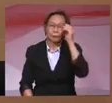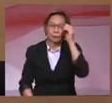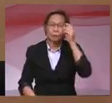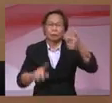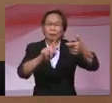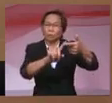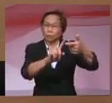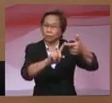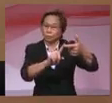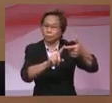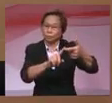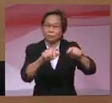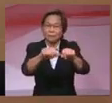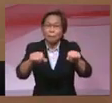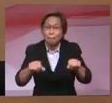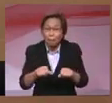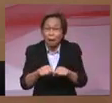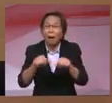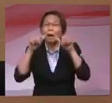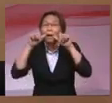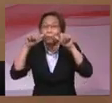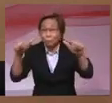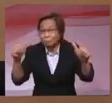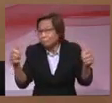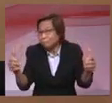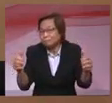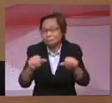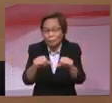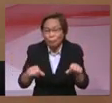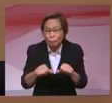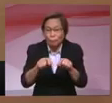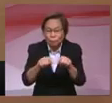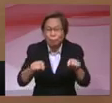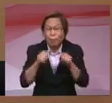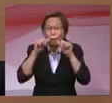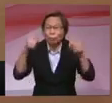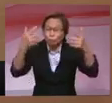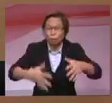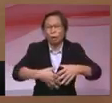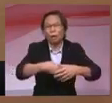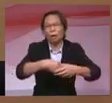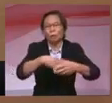Dan yang kedua, tempat awam. Tempat awam telah pun dikeluarkan